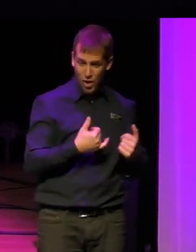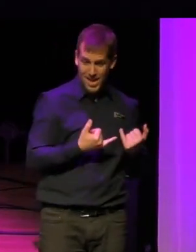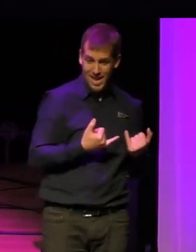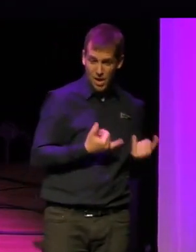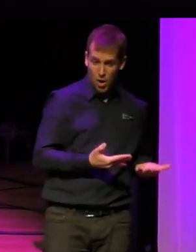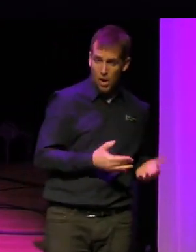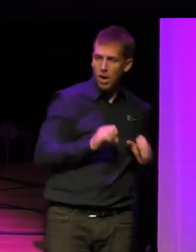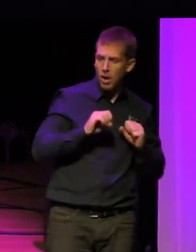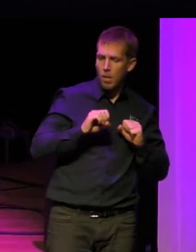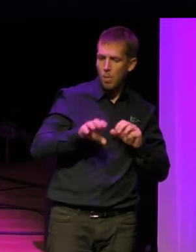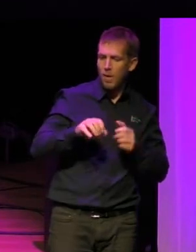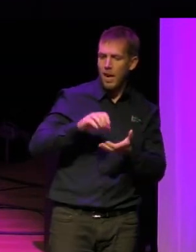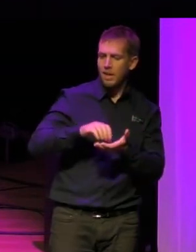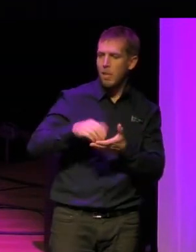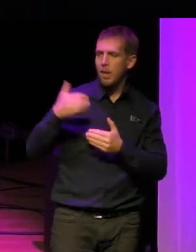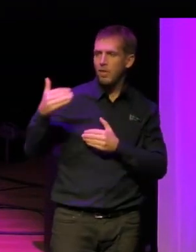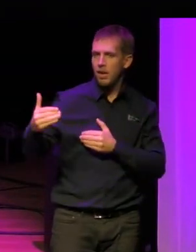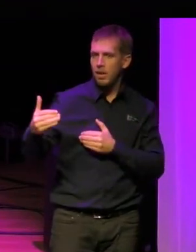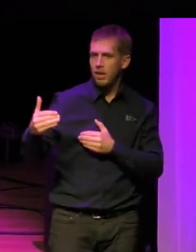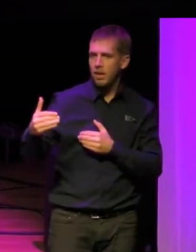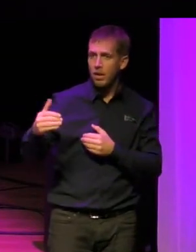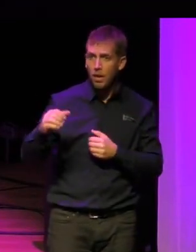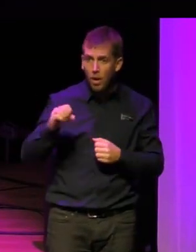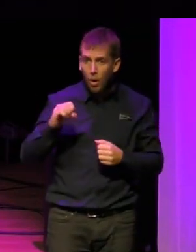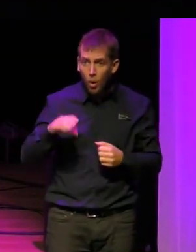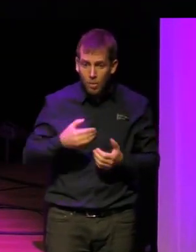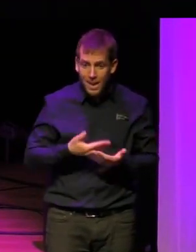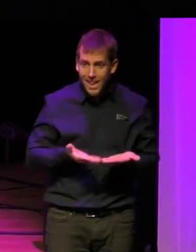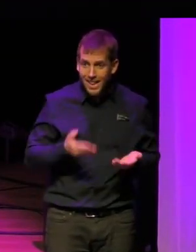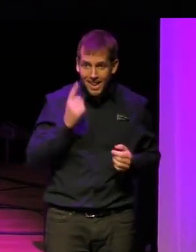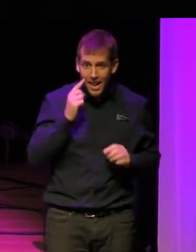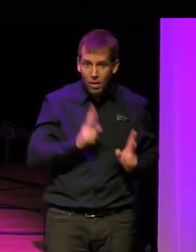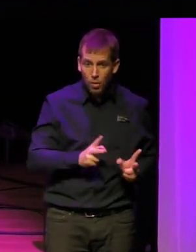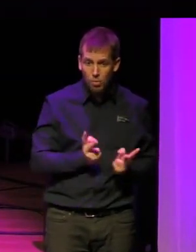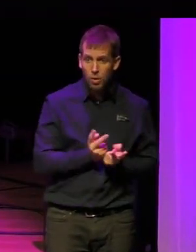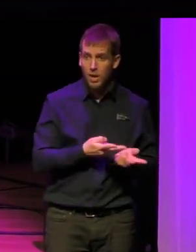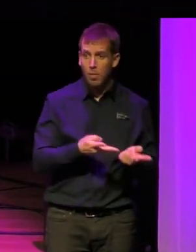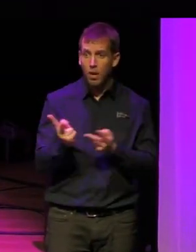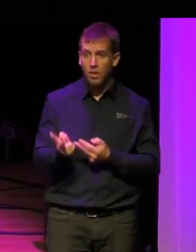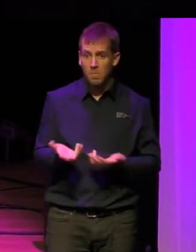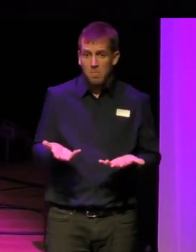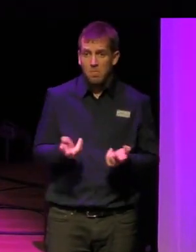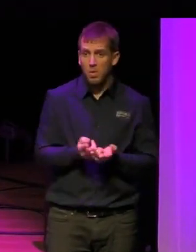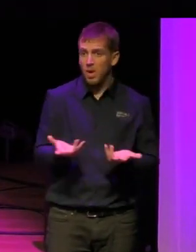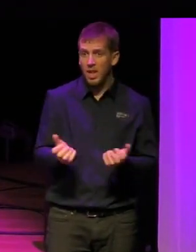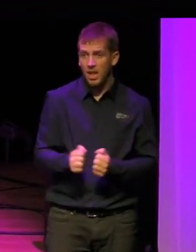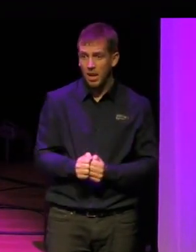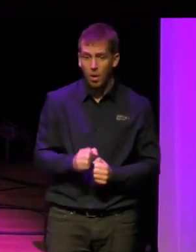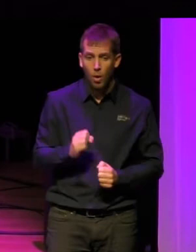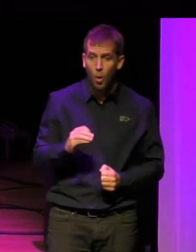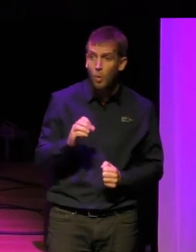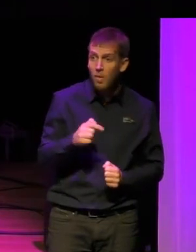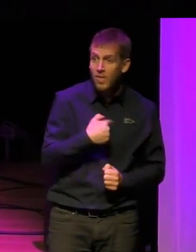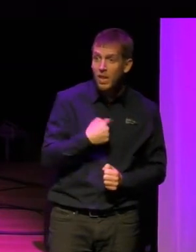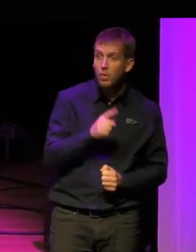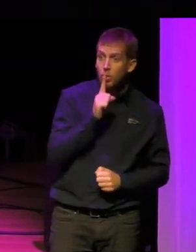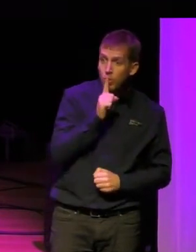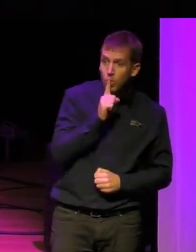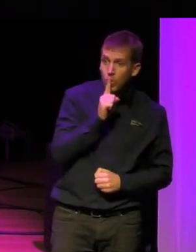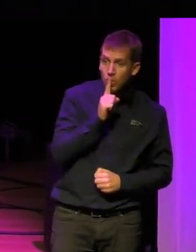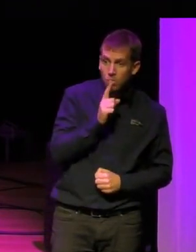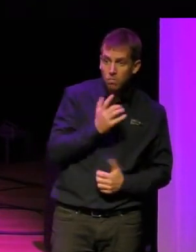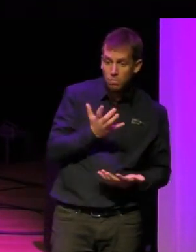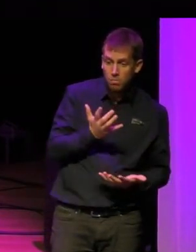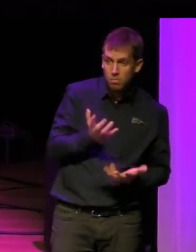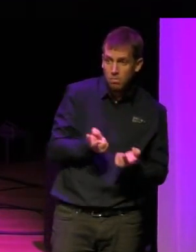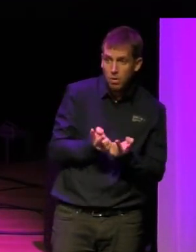gör skillnad i samhället. Annars demokratin betyder ingenting. Om vi ska inte hörs, då